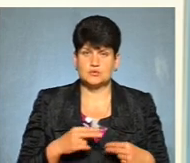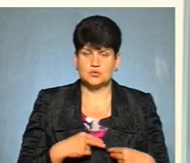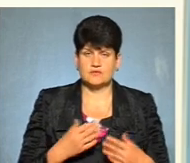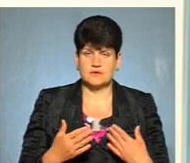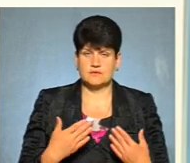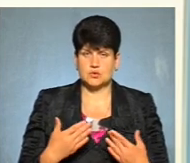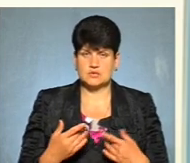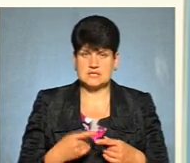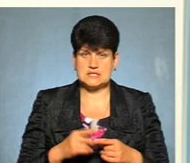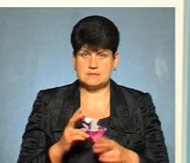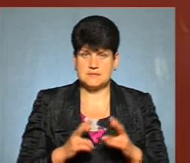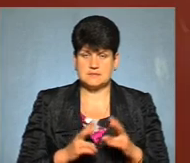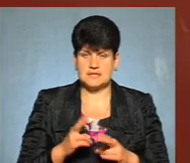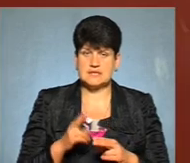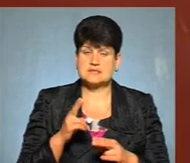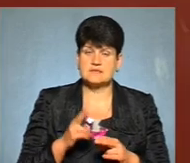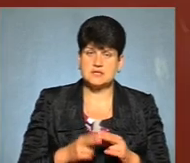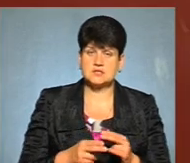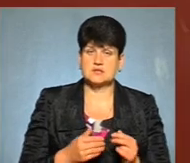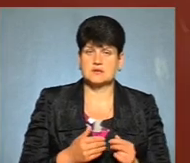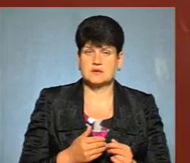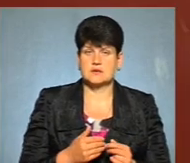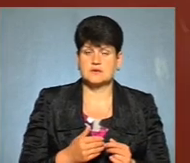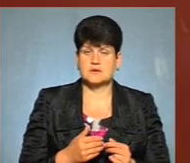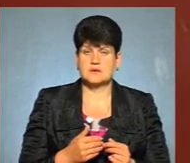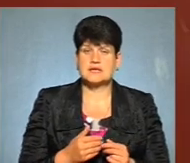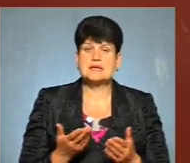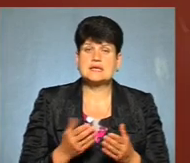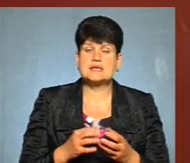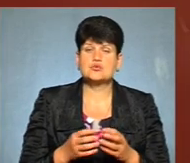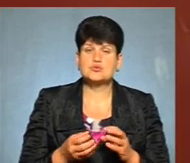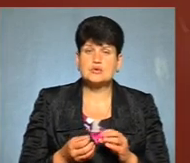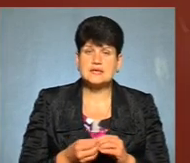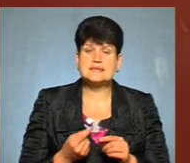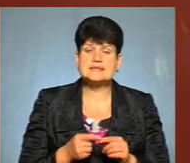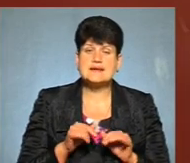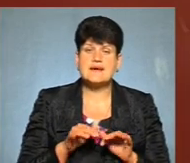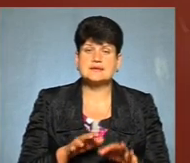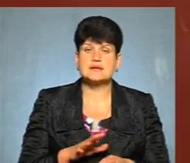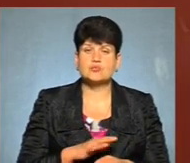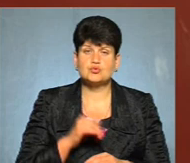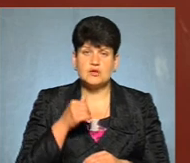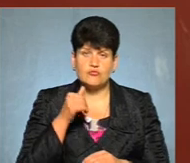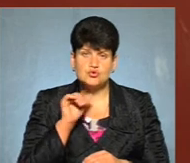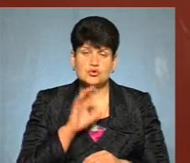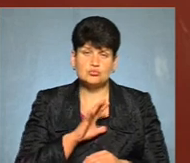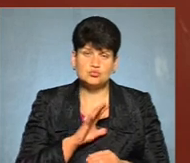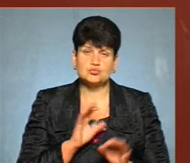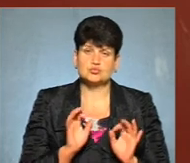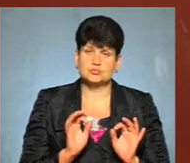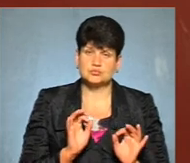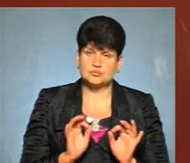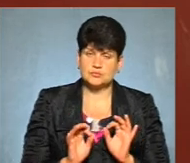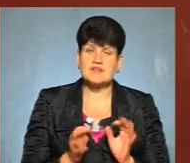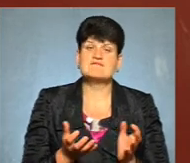цими підприємствами. І на завершення, все ж таки, які результати, скажімо, цієї акції, яка відбулася вчора, для вас будуть прийнятними, і